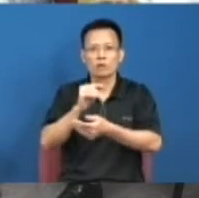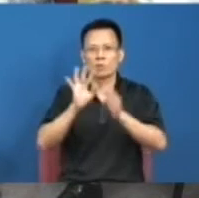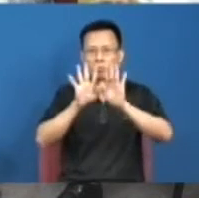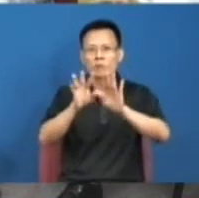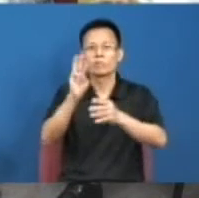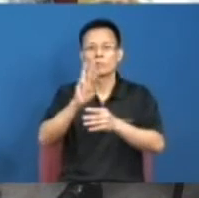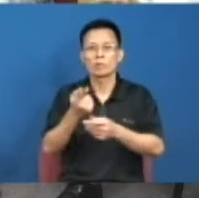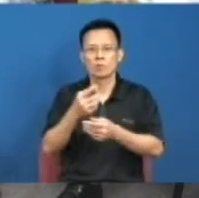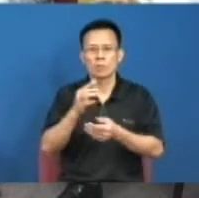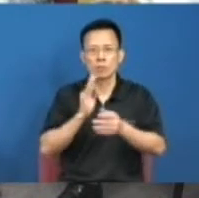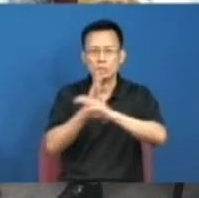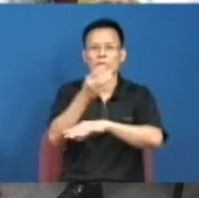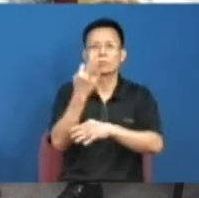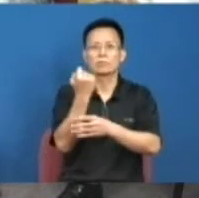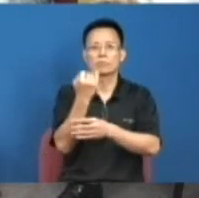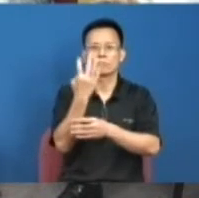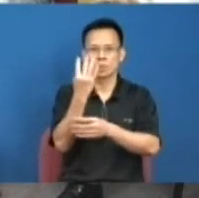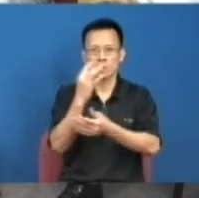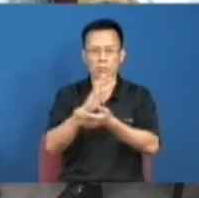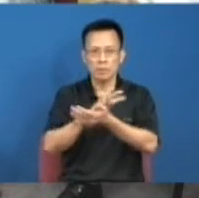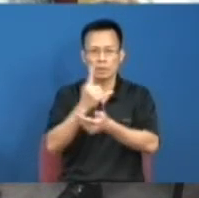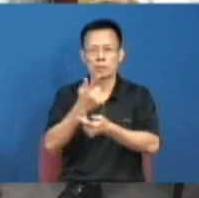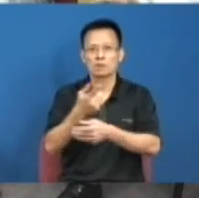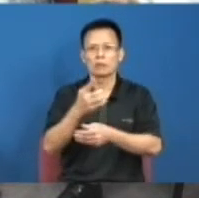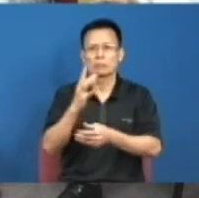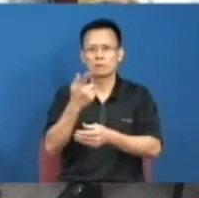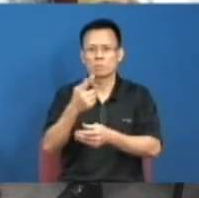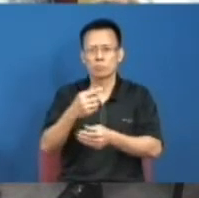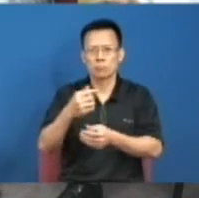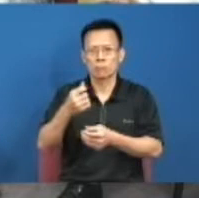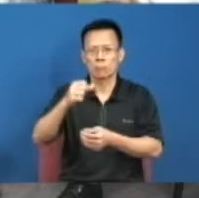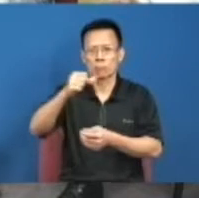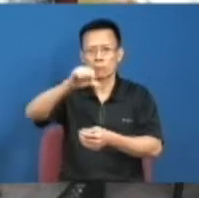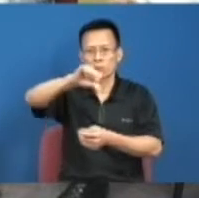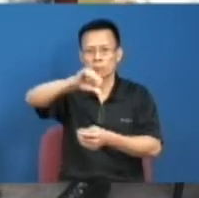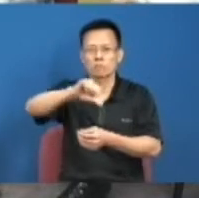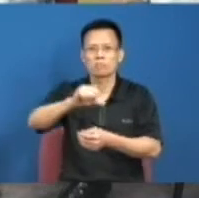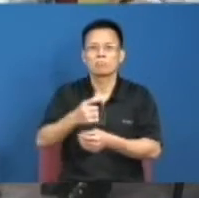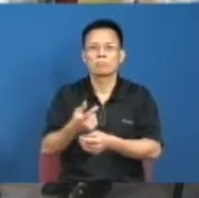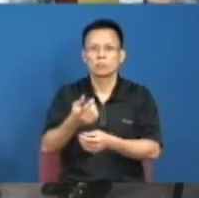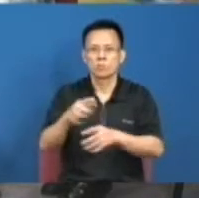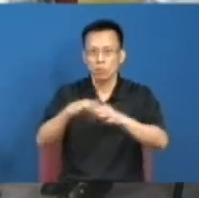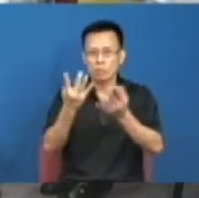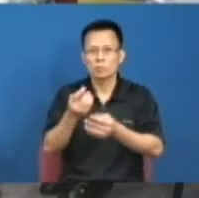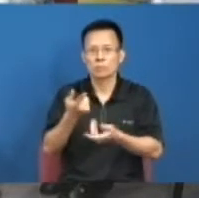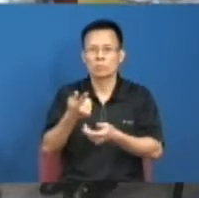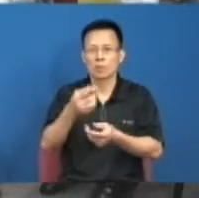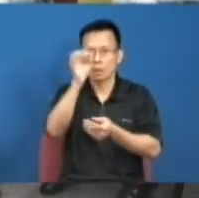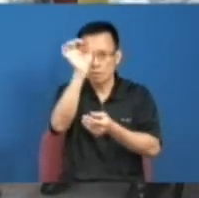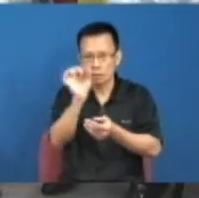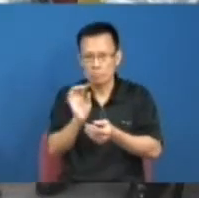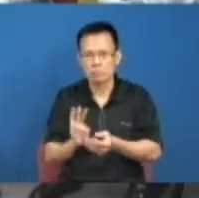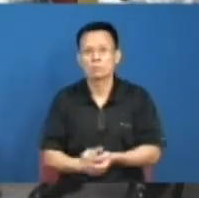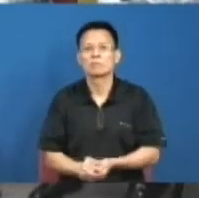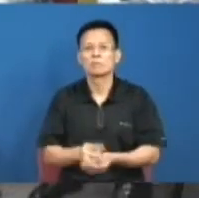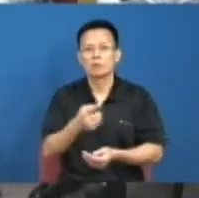過三四十年呢，其實就那個防水功效已經差不多完了。 明白，其實我們香港呢，即應該反過來要問